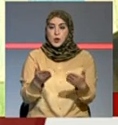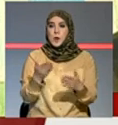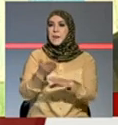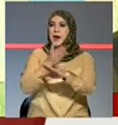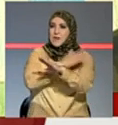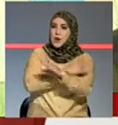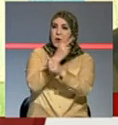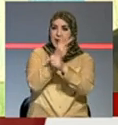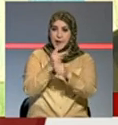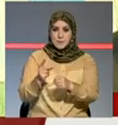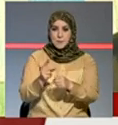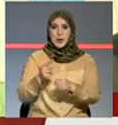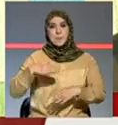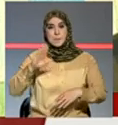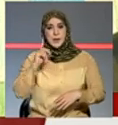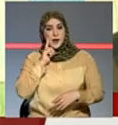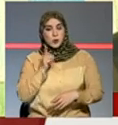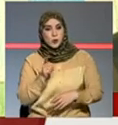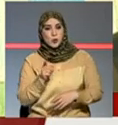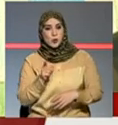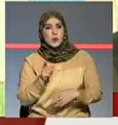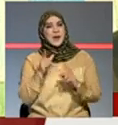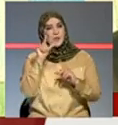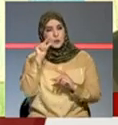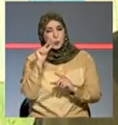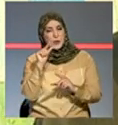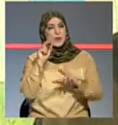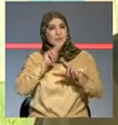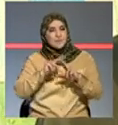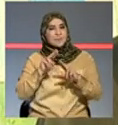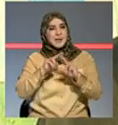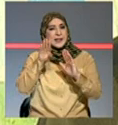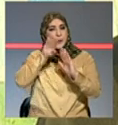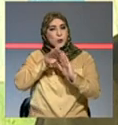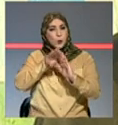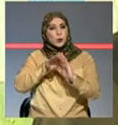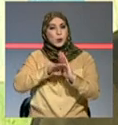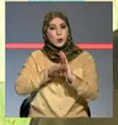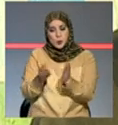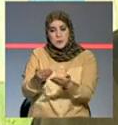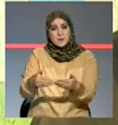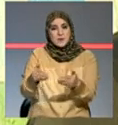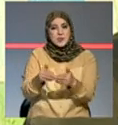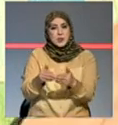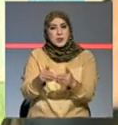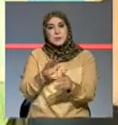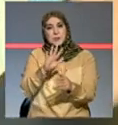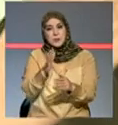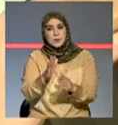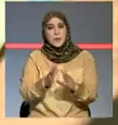خطير ودقيق، أما نحن شفنا اللي فما شوية تحسن في مدة معينة هكا ما تزوجتش،